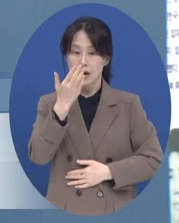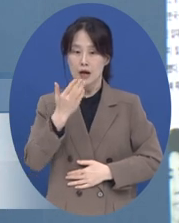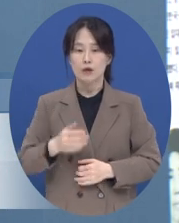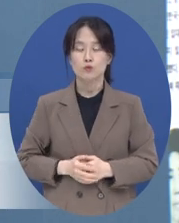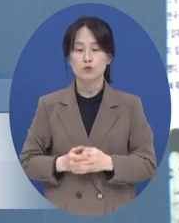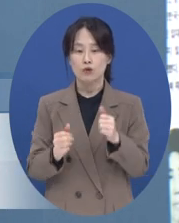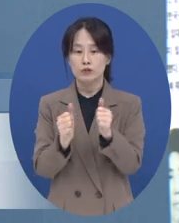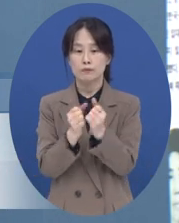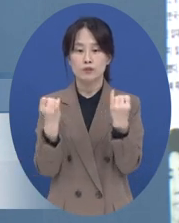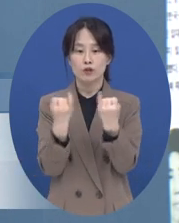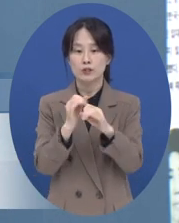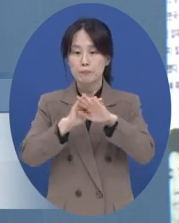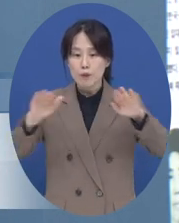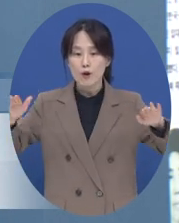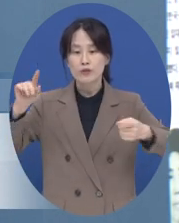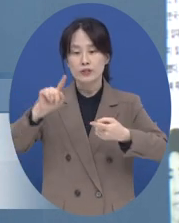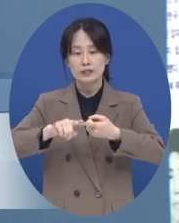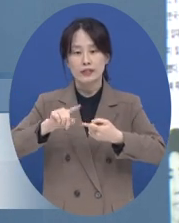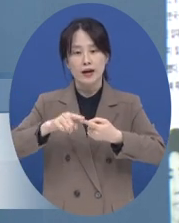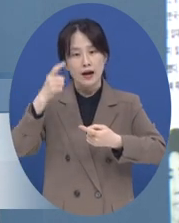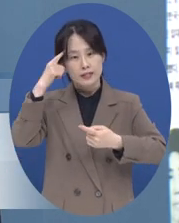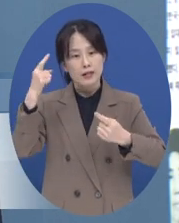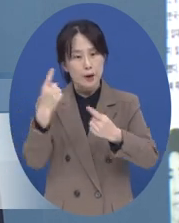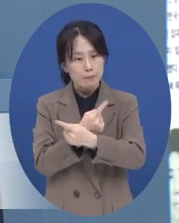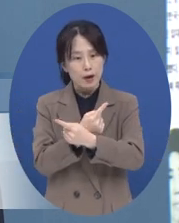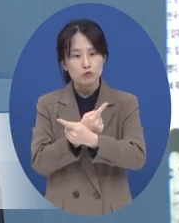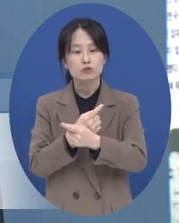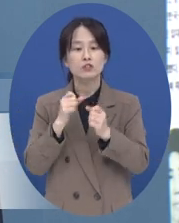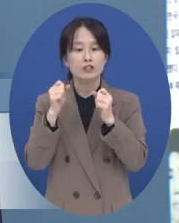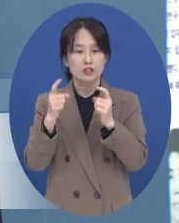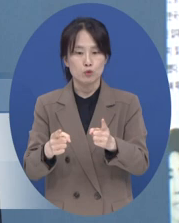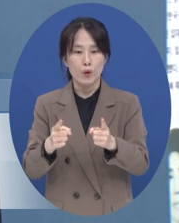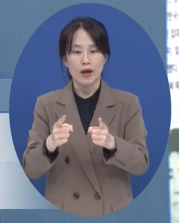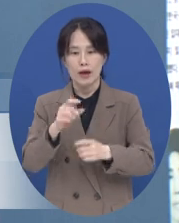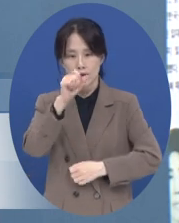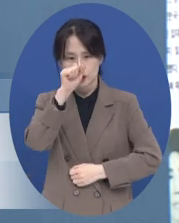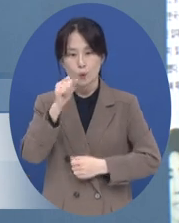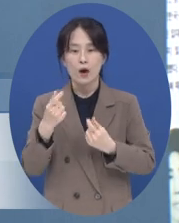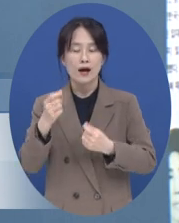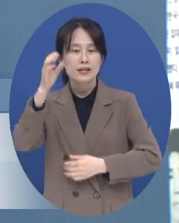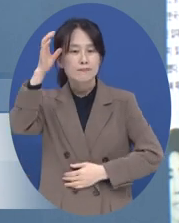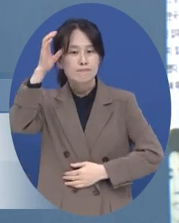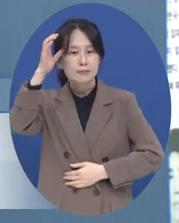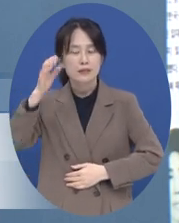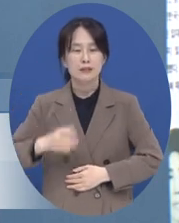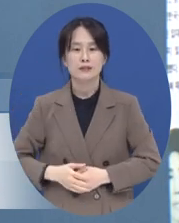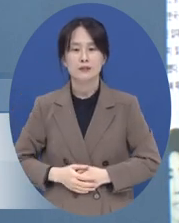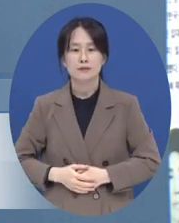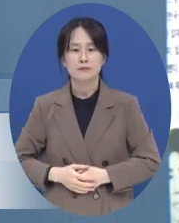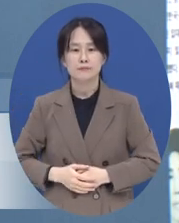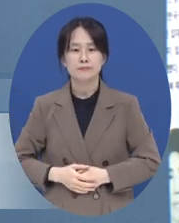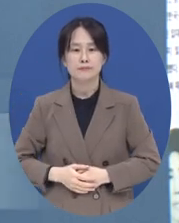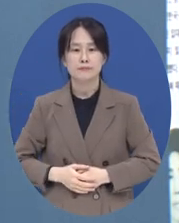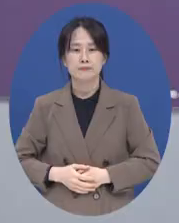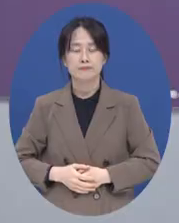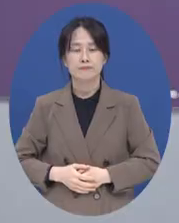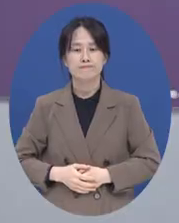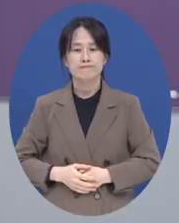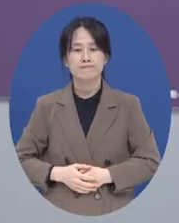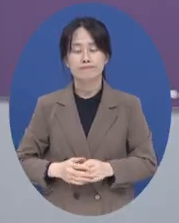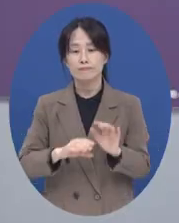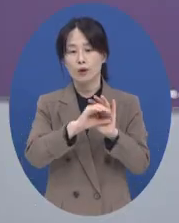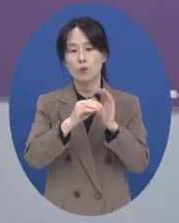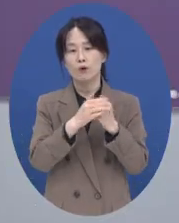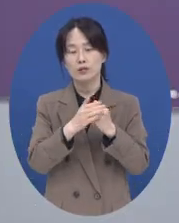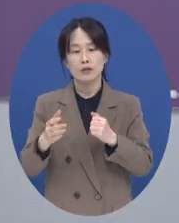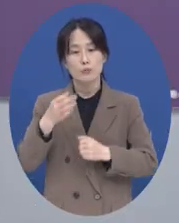요 또 성 평등 에 대한 인식 개선과 문화 악상 능에 기여하는 좋은 계기가 될 것이라고 젠 기대하고 있습니다